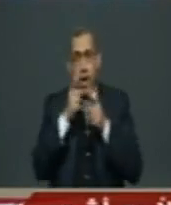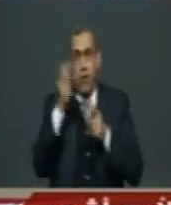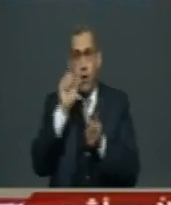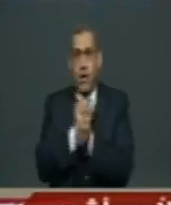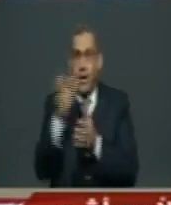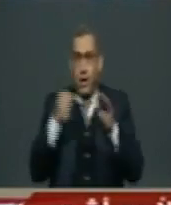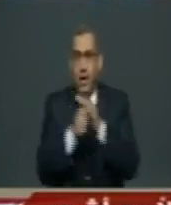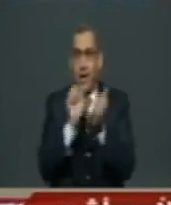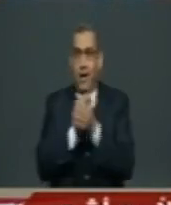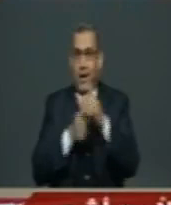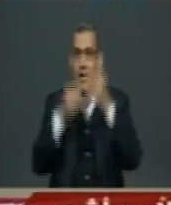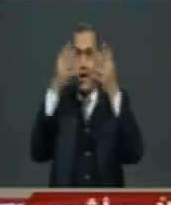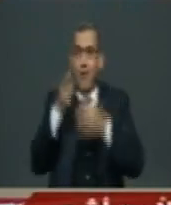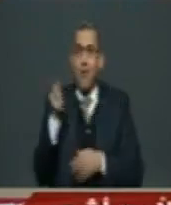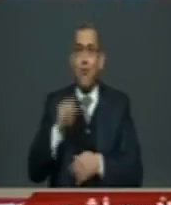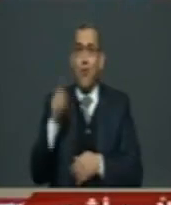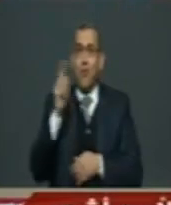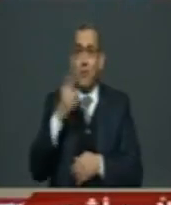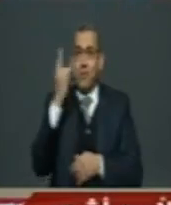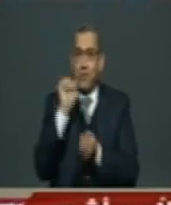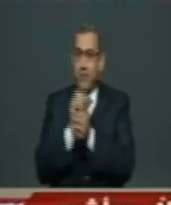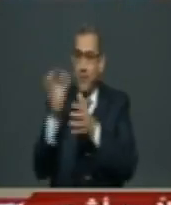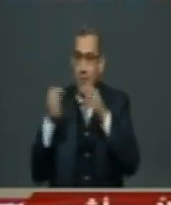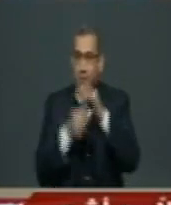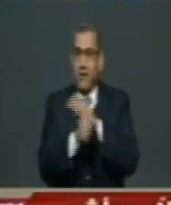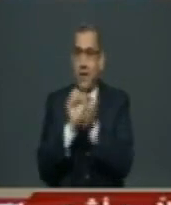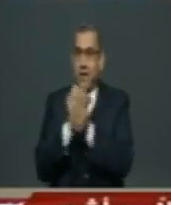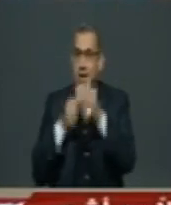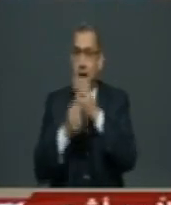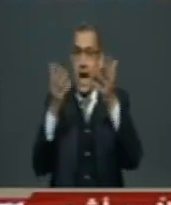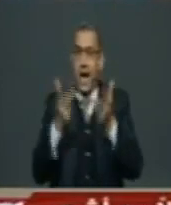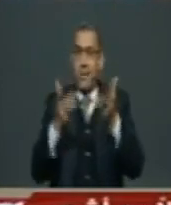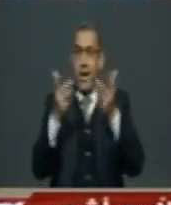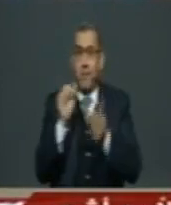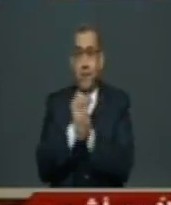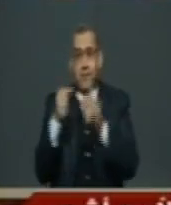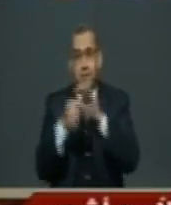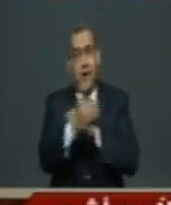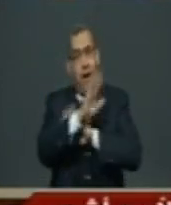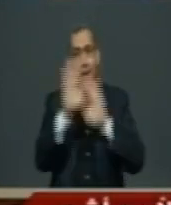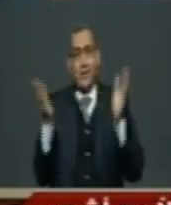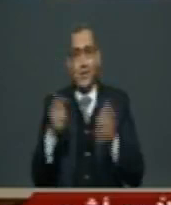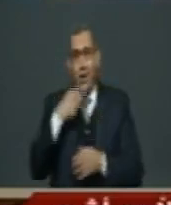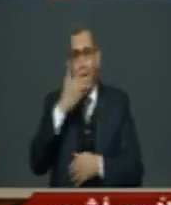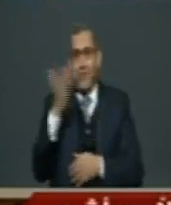النشر يقول لك مسكنا مش عارف كم واحد، ما تمسكهم وخلاص